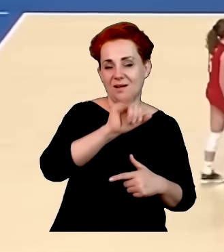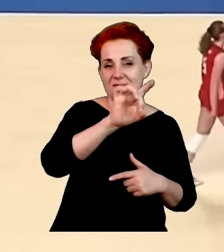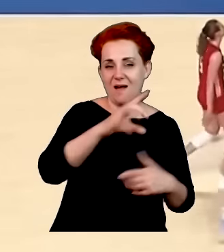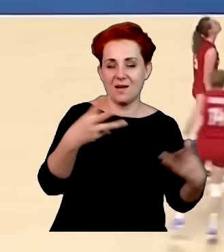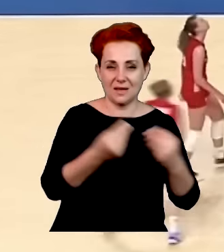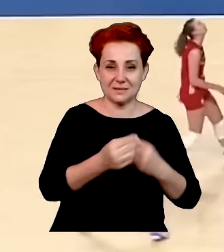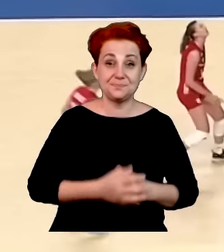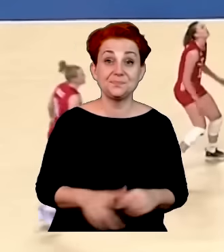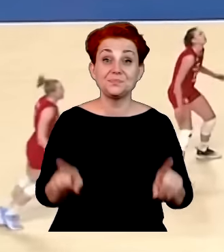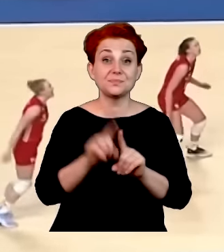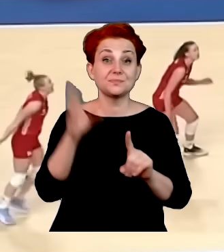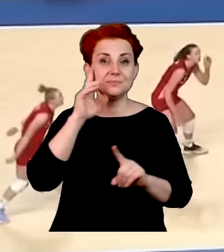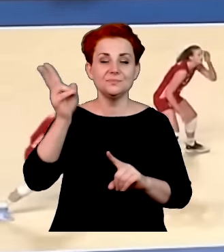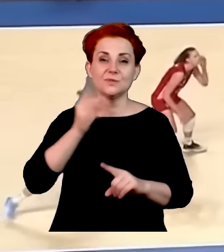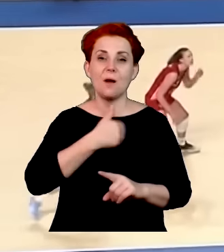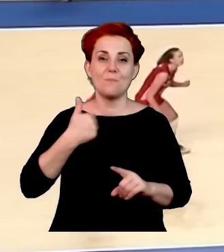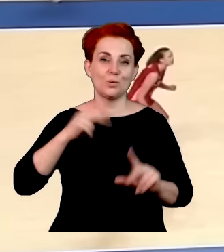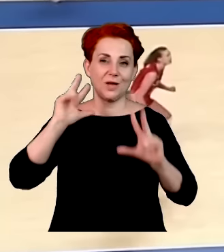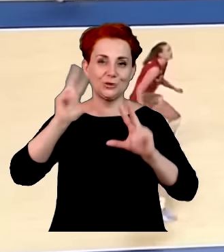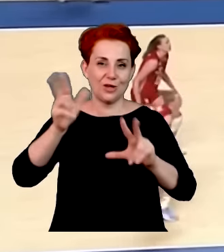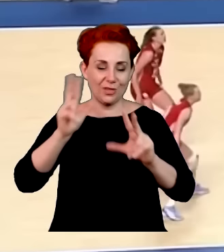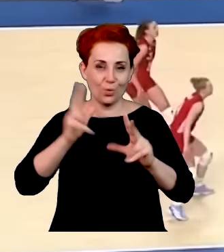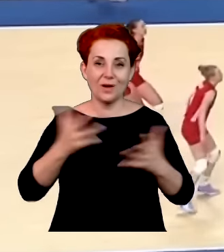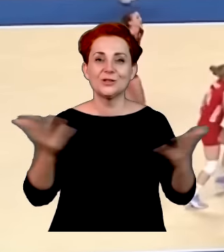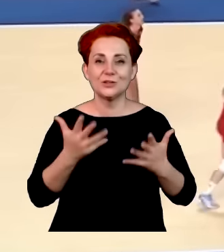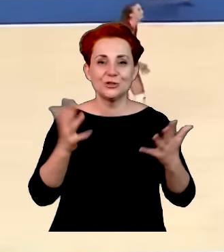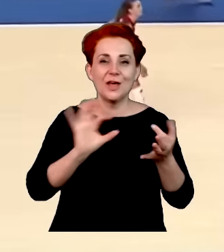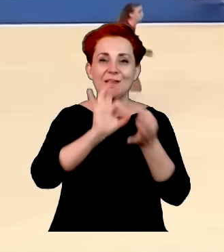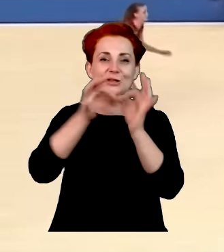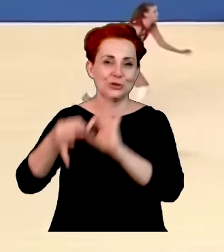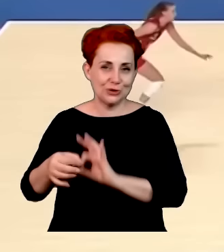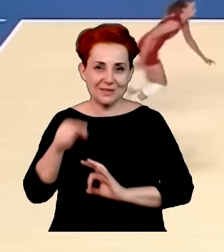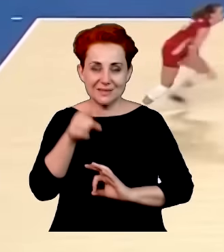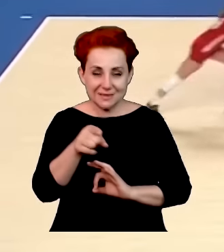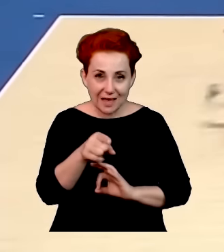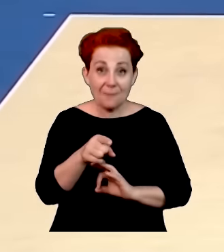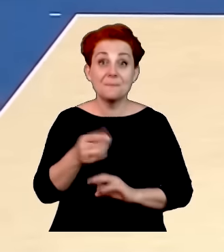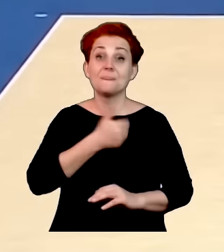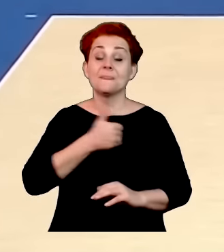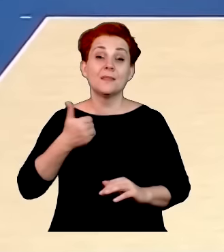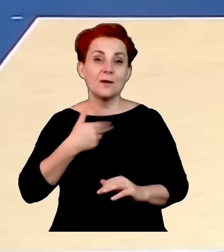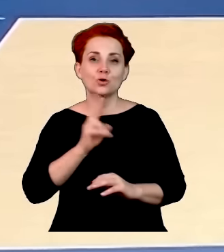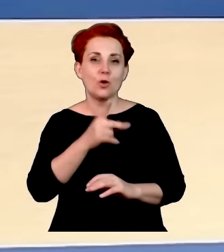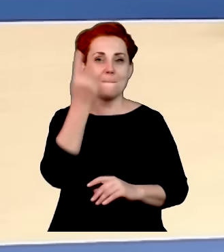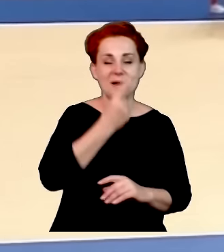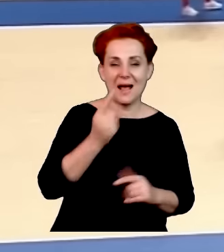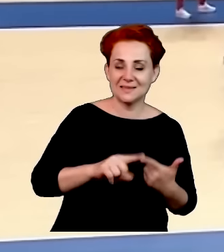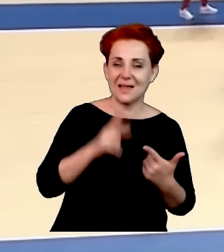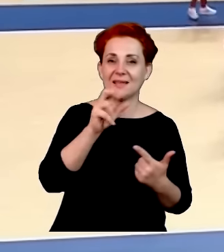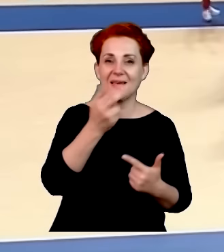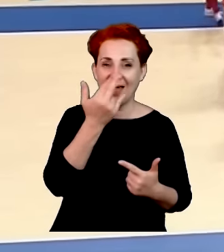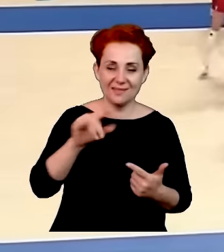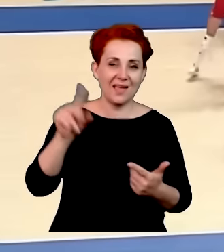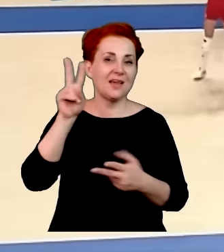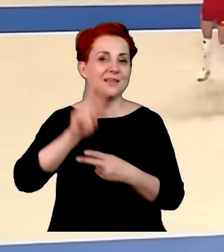też, z kim zagrają polskie siatkarki w grupie na Igrzyskach Olimpijskich. Rywalkami biało-czerwonych będą Brazylia, Kenia i Japonia.